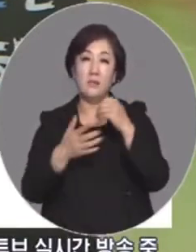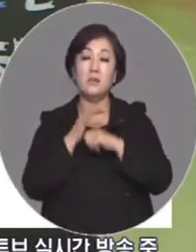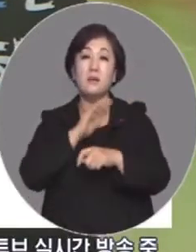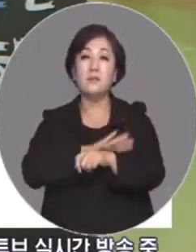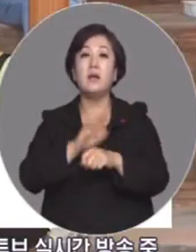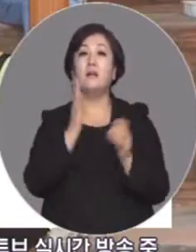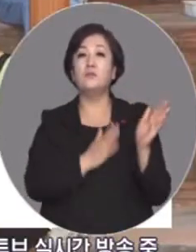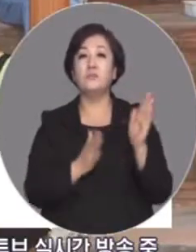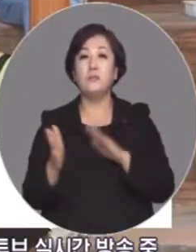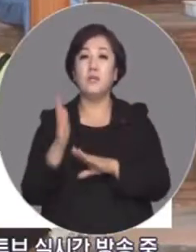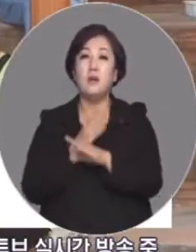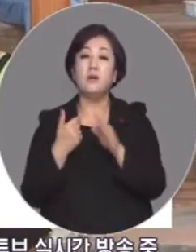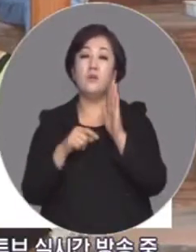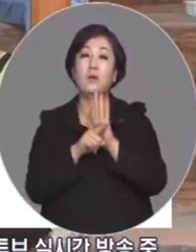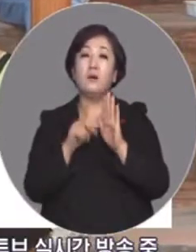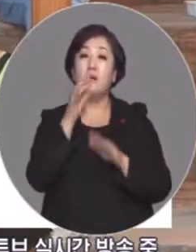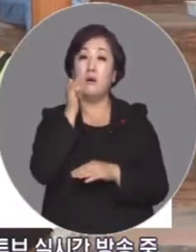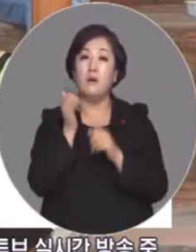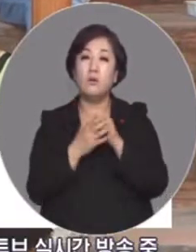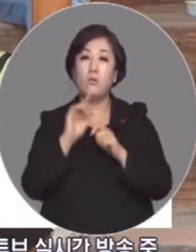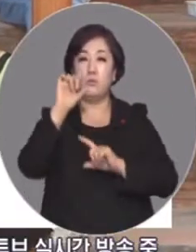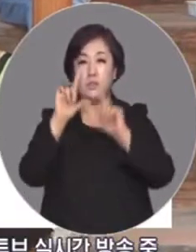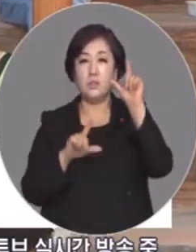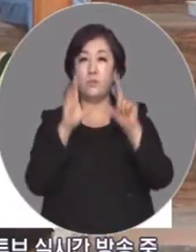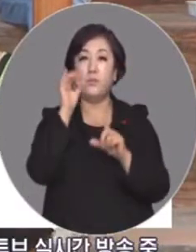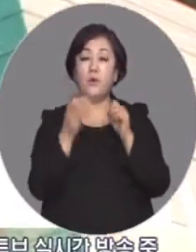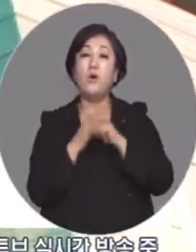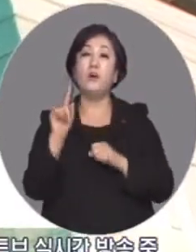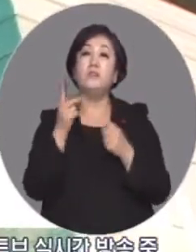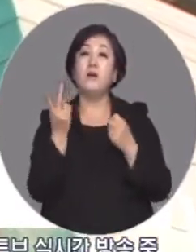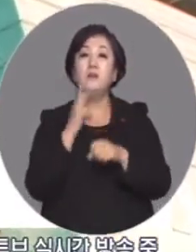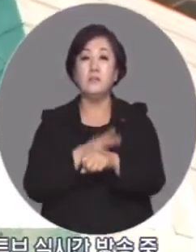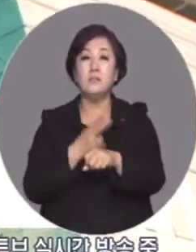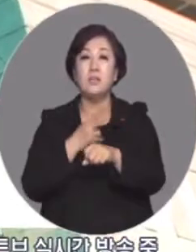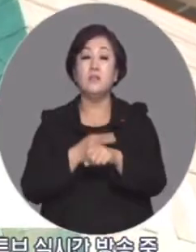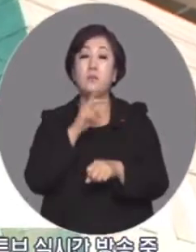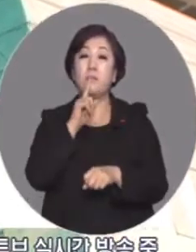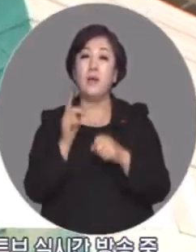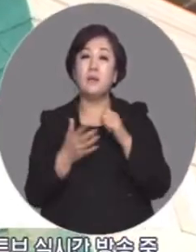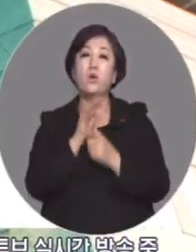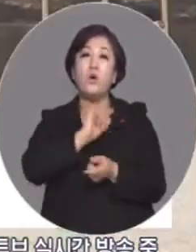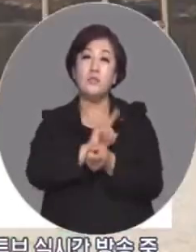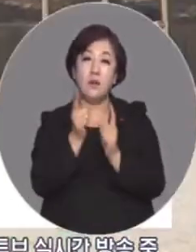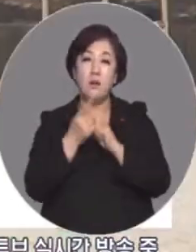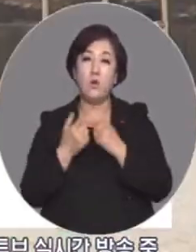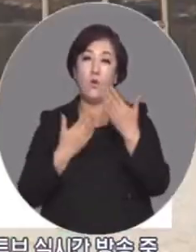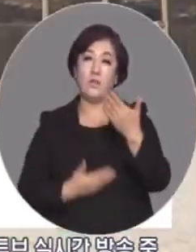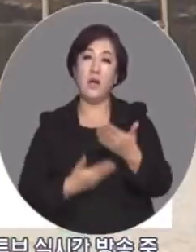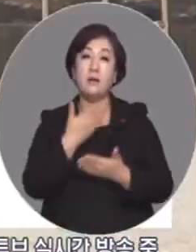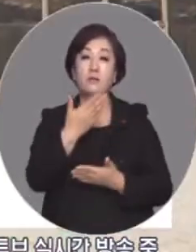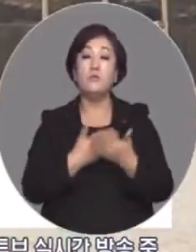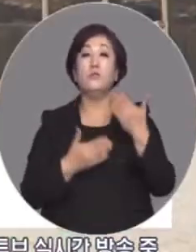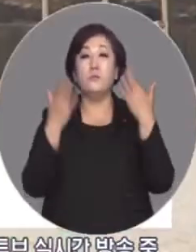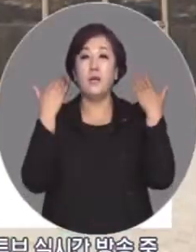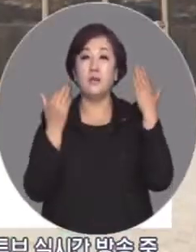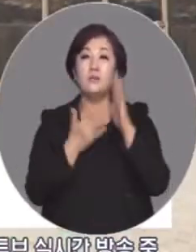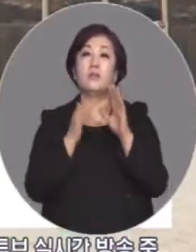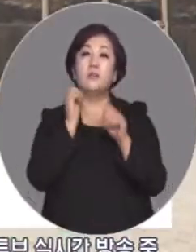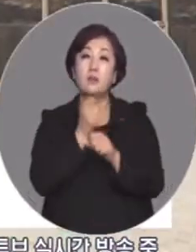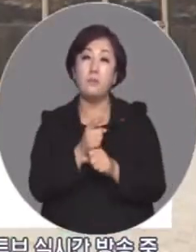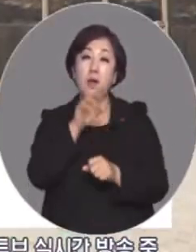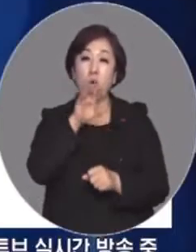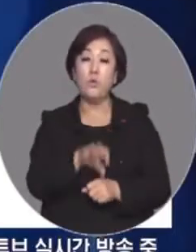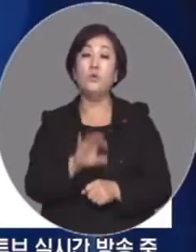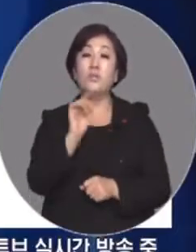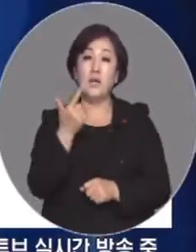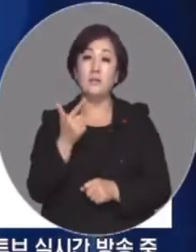있는 것들을 해나가는 게 그런 모습들이 보였고 한 선생님께서 이런 말씀을 하셨어요. 이 서로 나눔 학교는 뭐 특별한 학교가